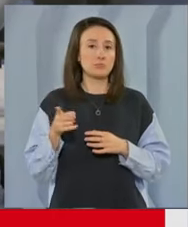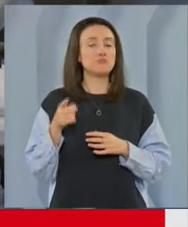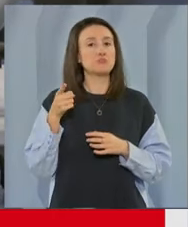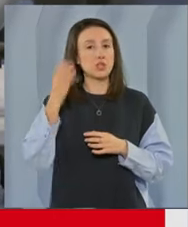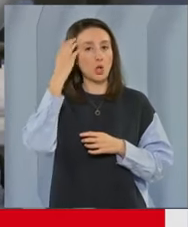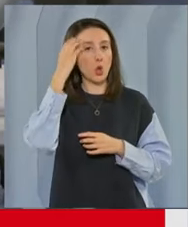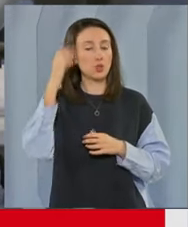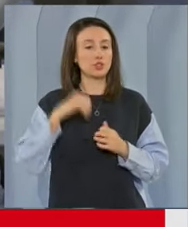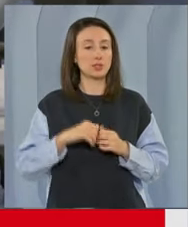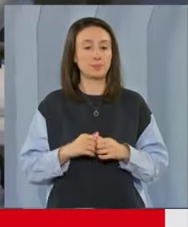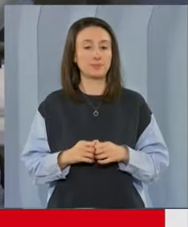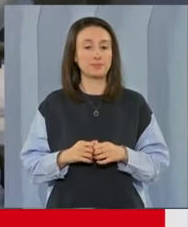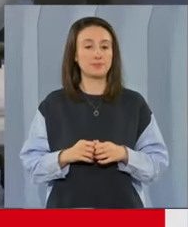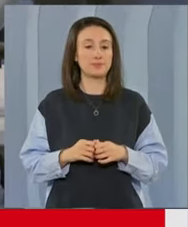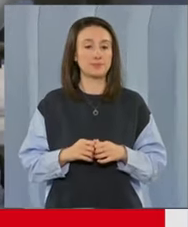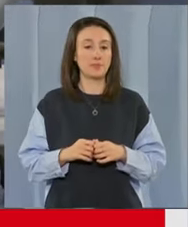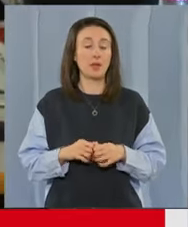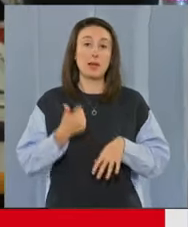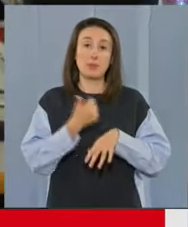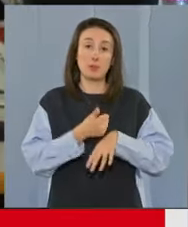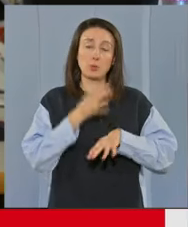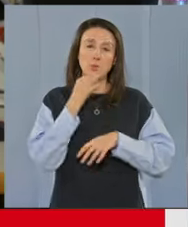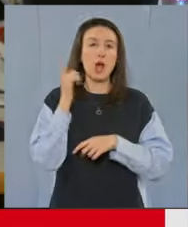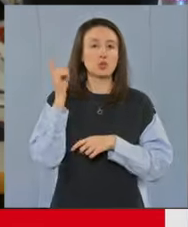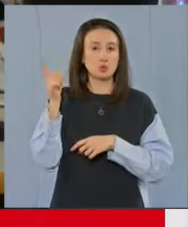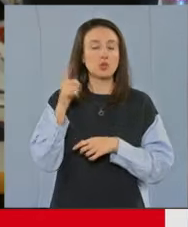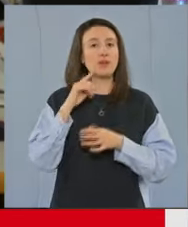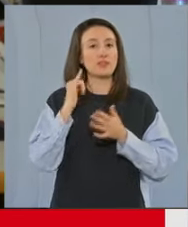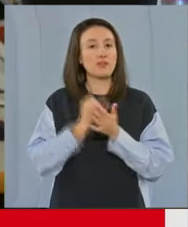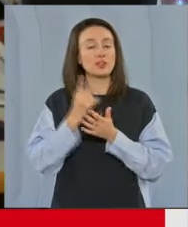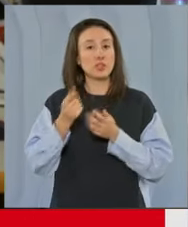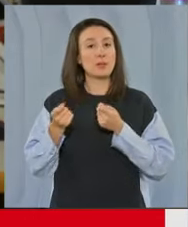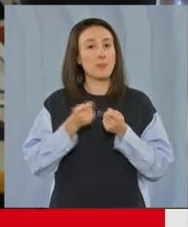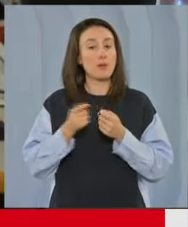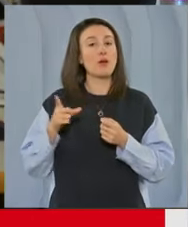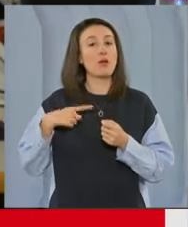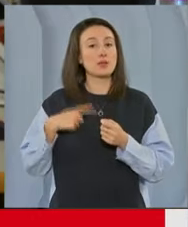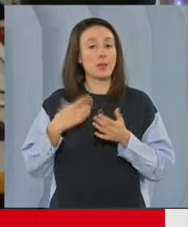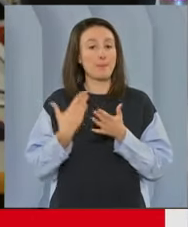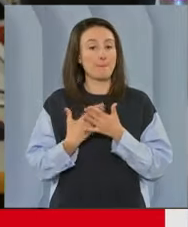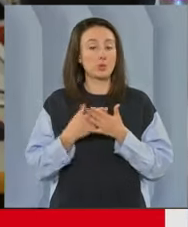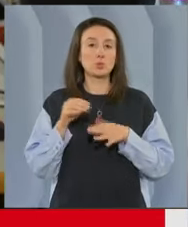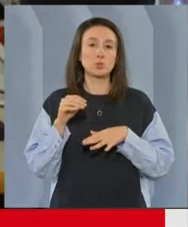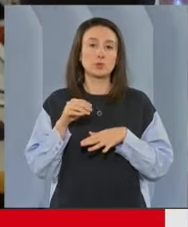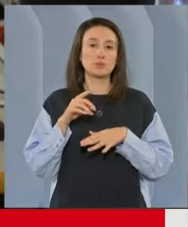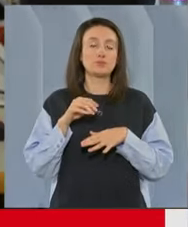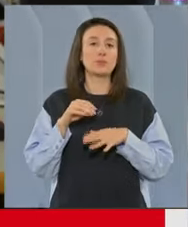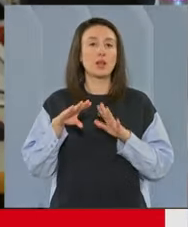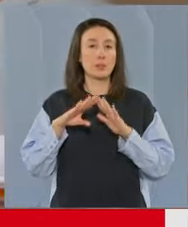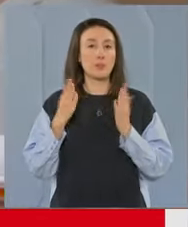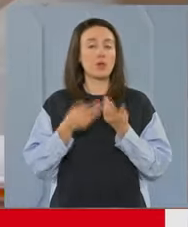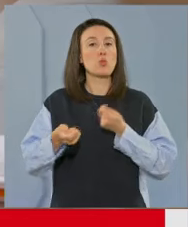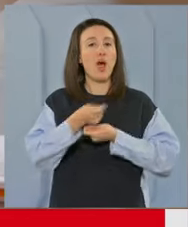această logică. Premierul spunea atunci că, într-adevăr, această mișcare este pentru o predictibilitate mediului de afaceri.